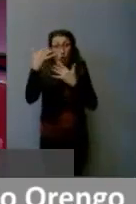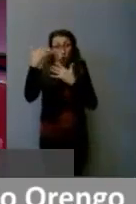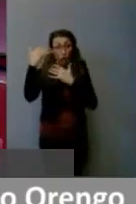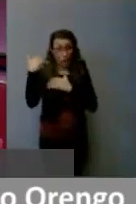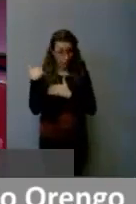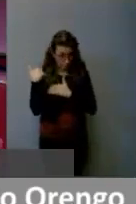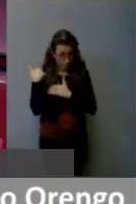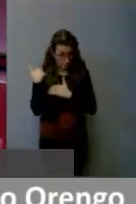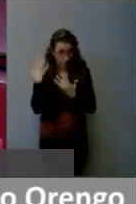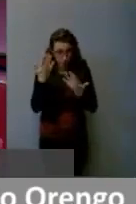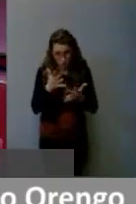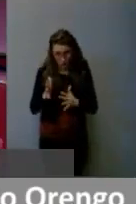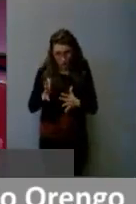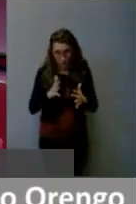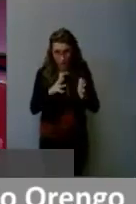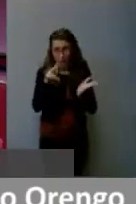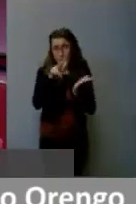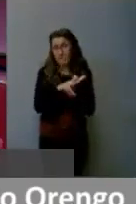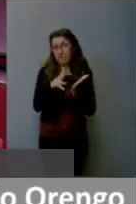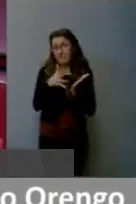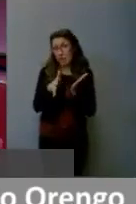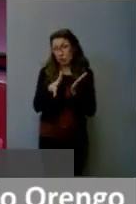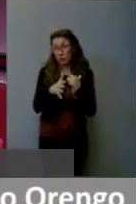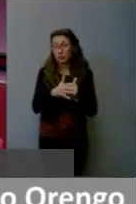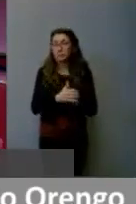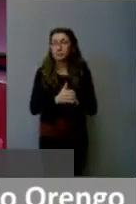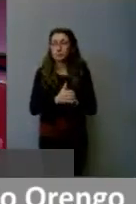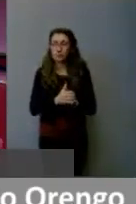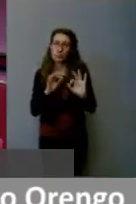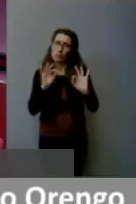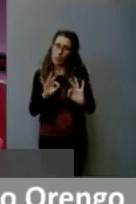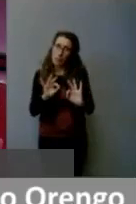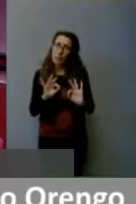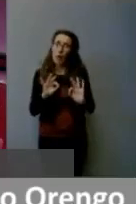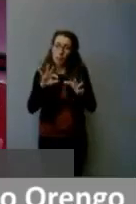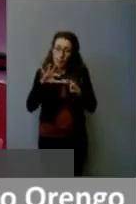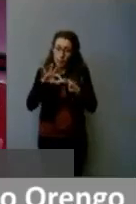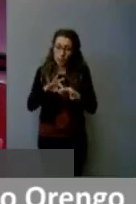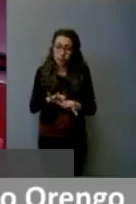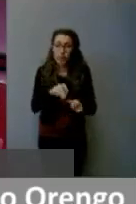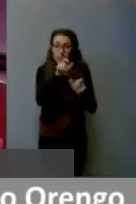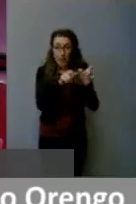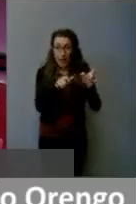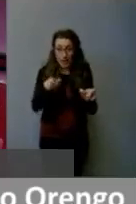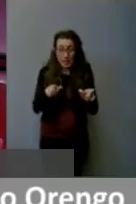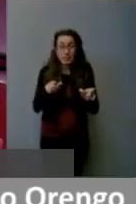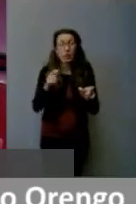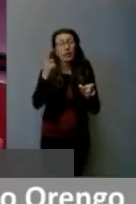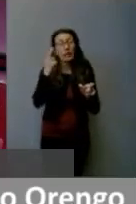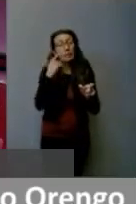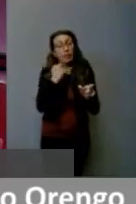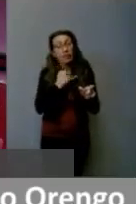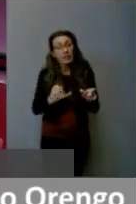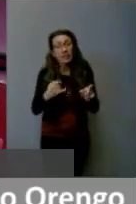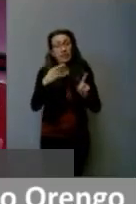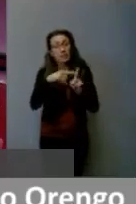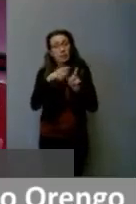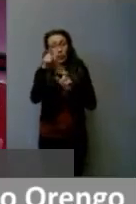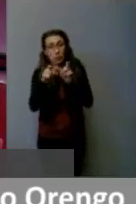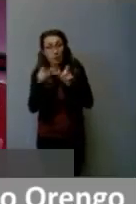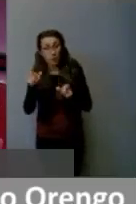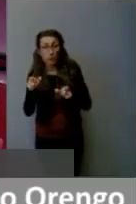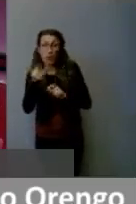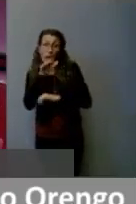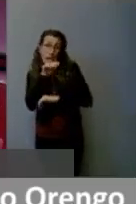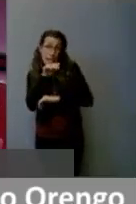altre mozioni dove davvero si faceva riferimento sia alla popolazione ipovedente e anche alla popolazione però